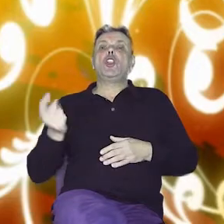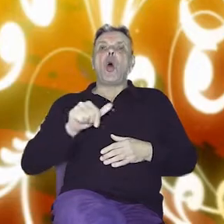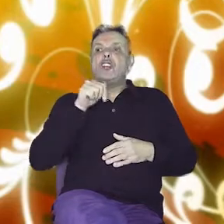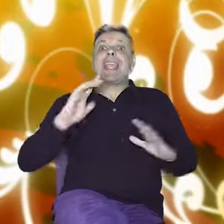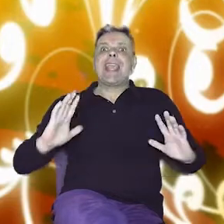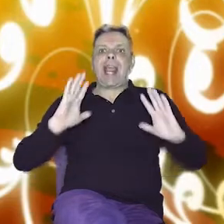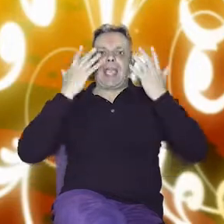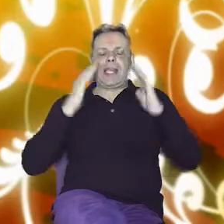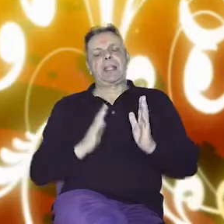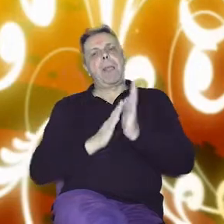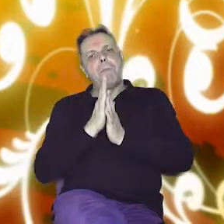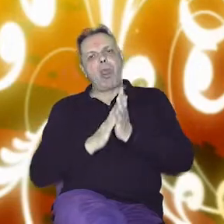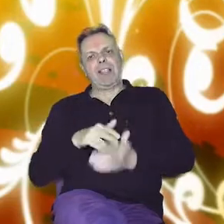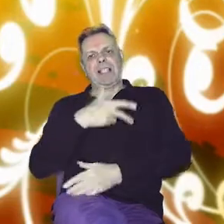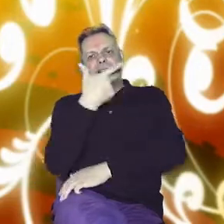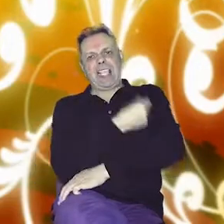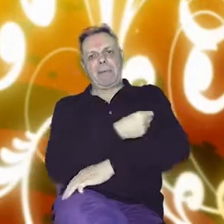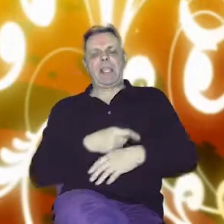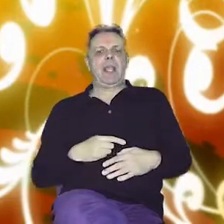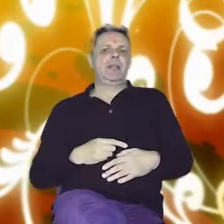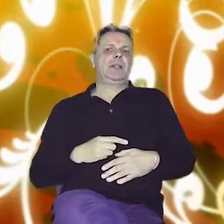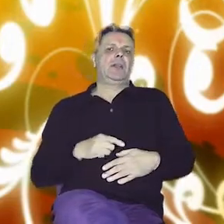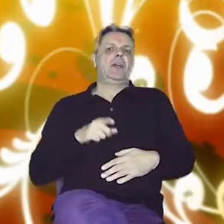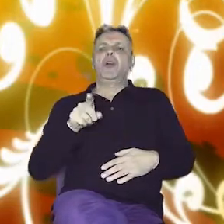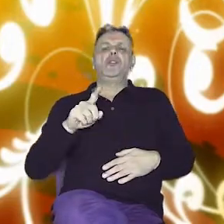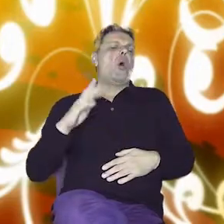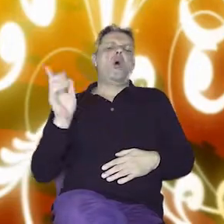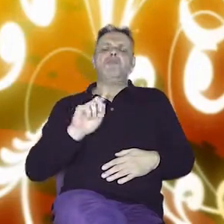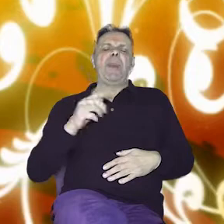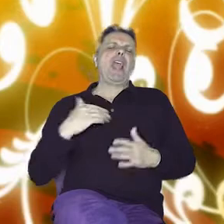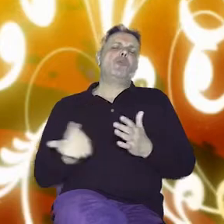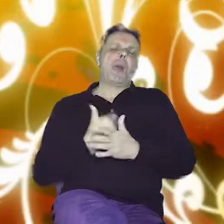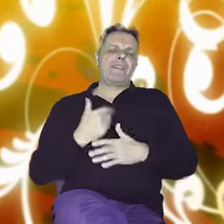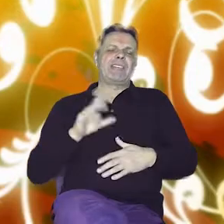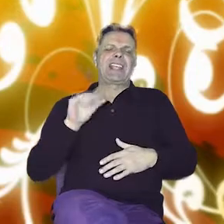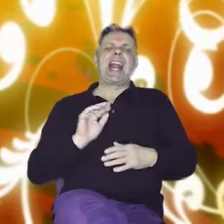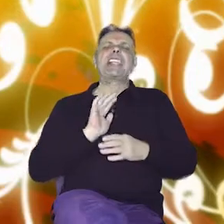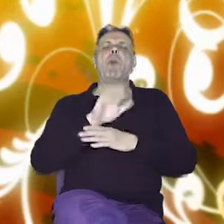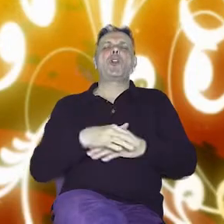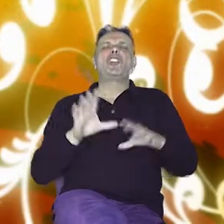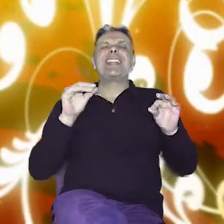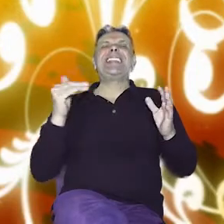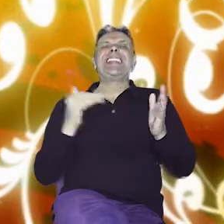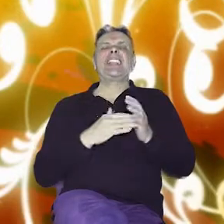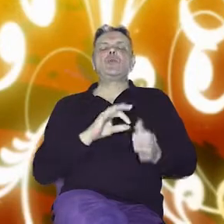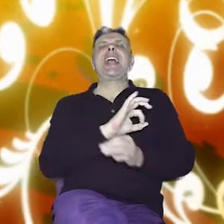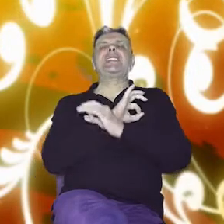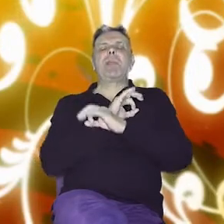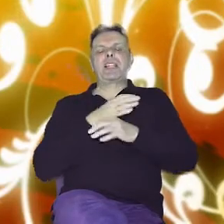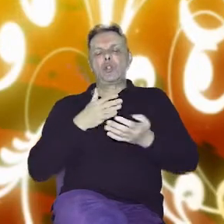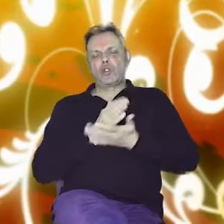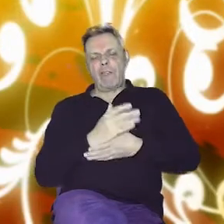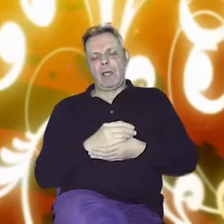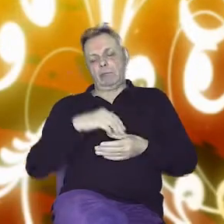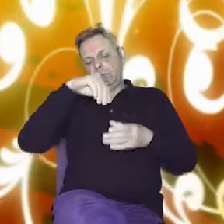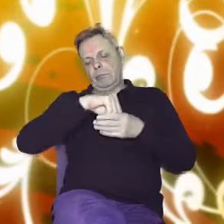nam pomoći, ali moramo na vrijeme doći i reagirati. Molim vas, cijepite se, to vam više neću ponavljati. Danas smo